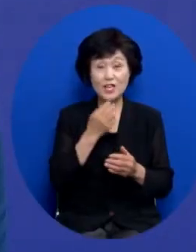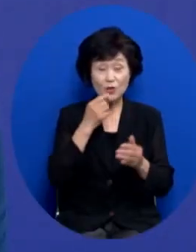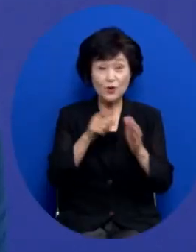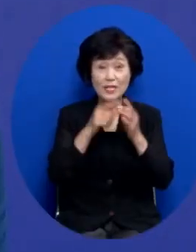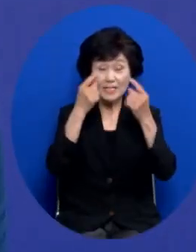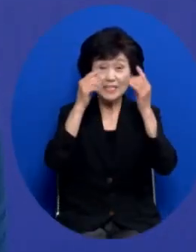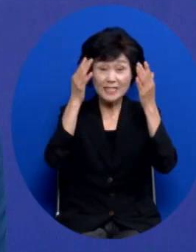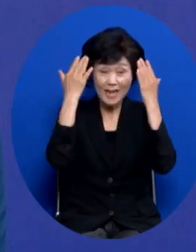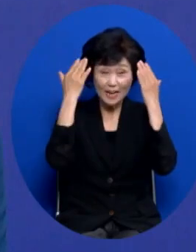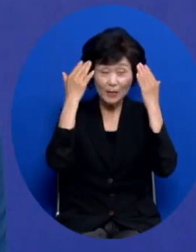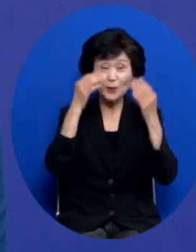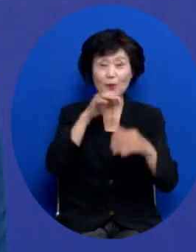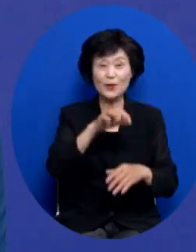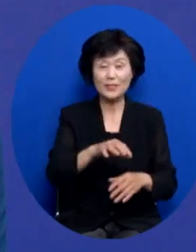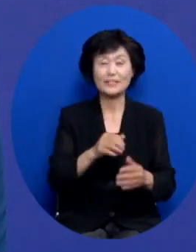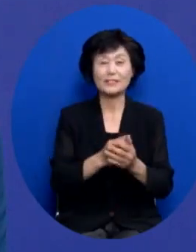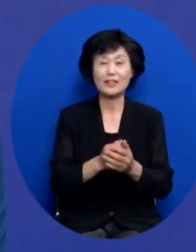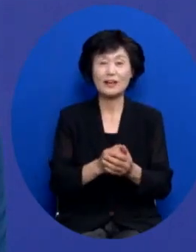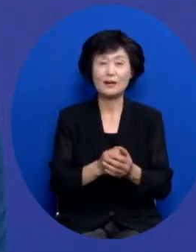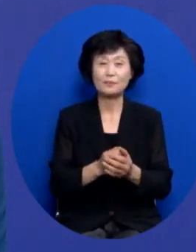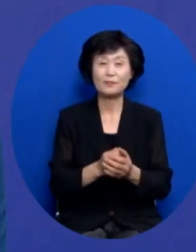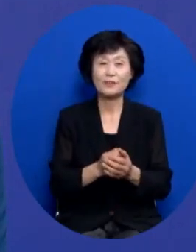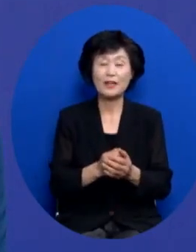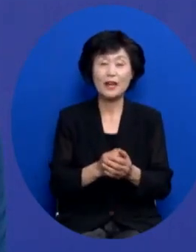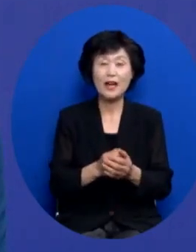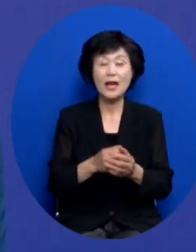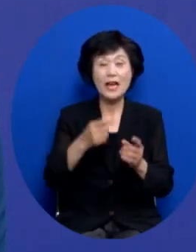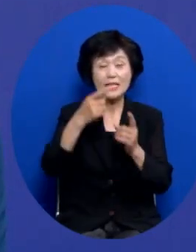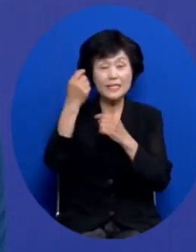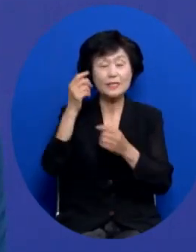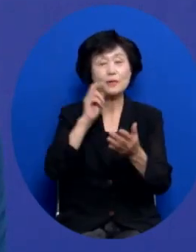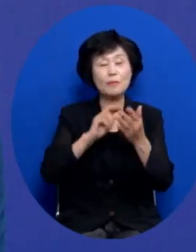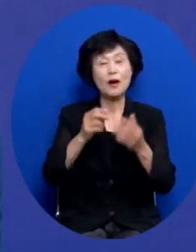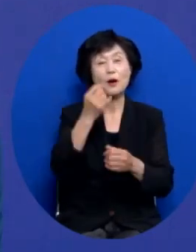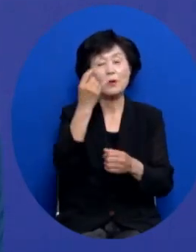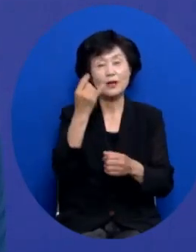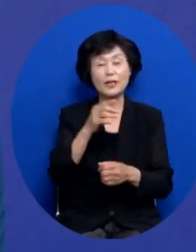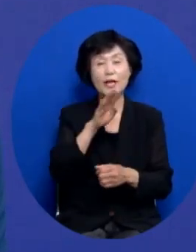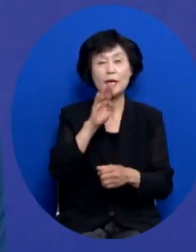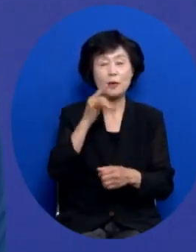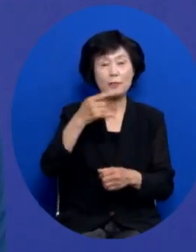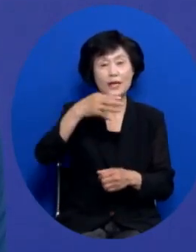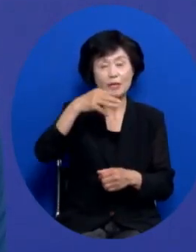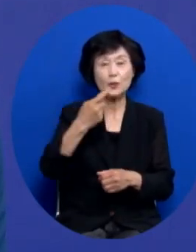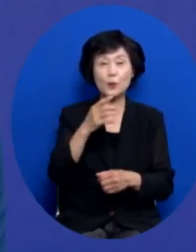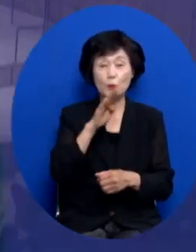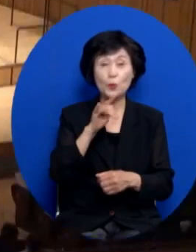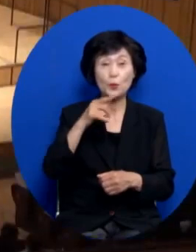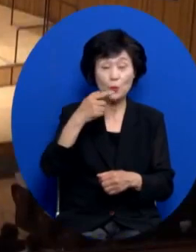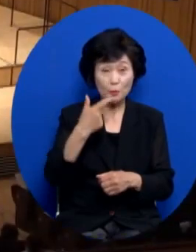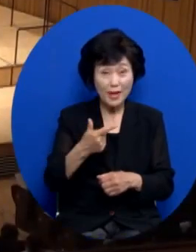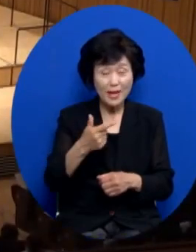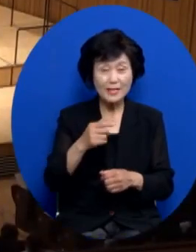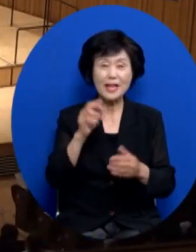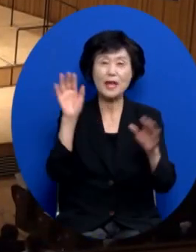서울신학대학교 산학협력단이 학교기업 벼꽃 창립 기념음악회 베토벤의 밤을 개최했습니다.